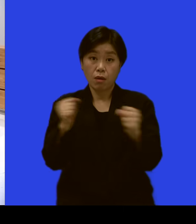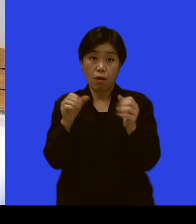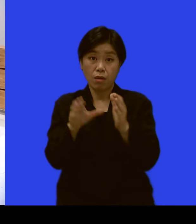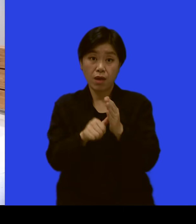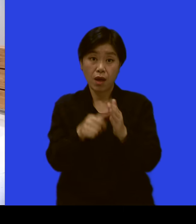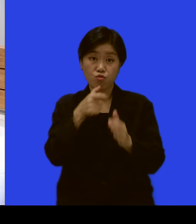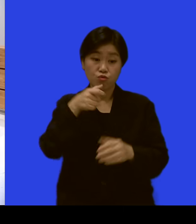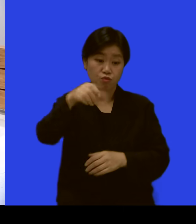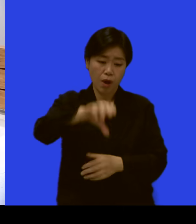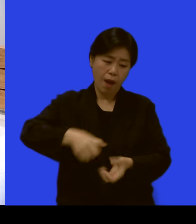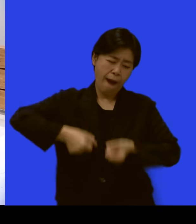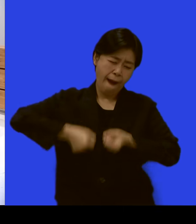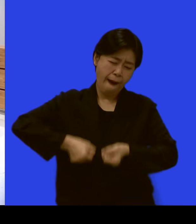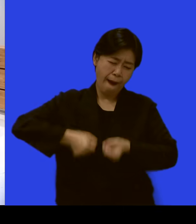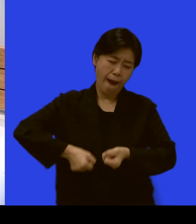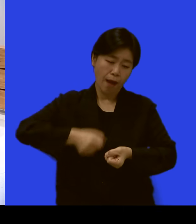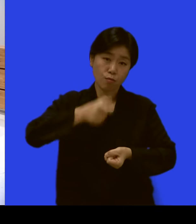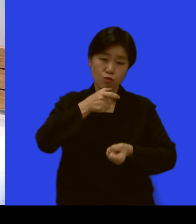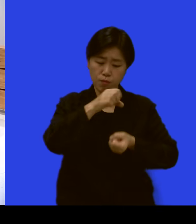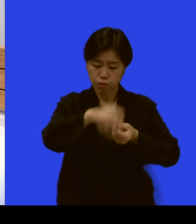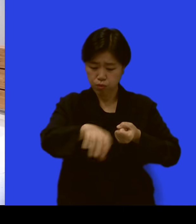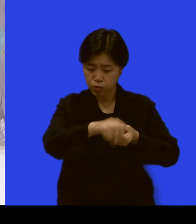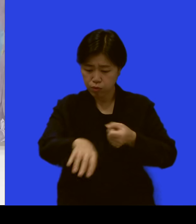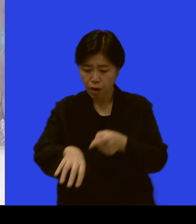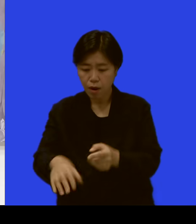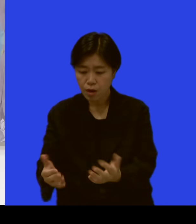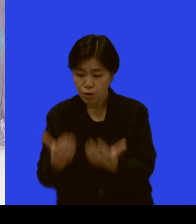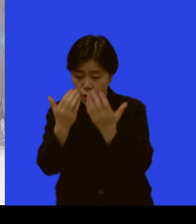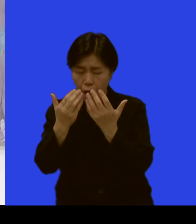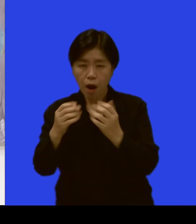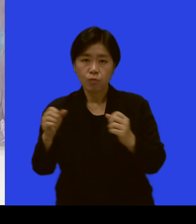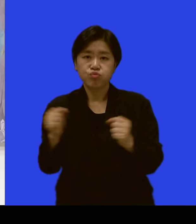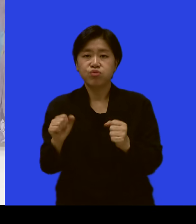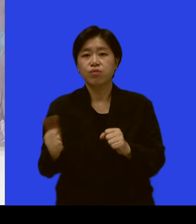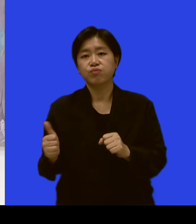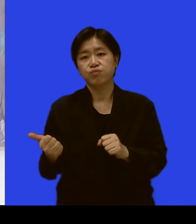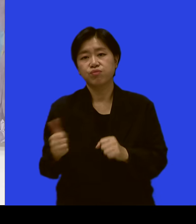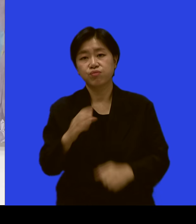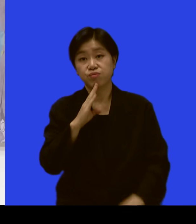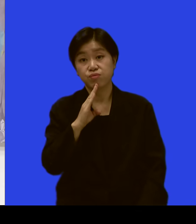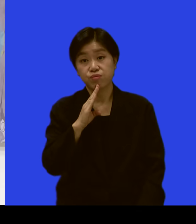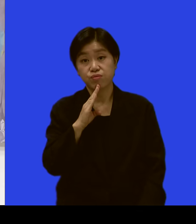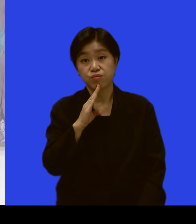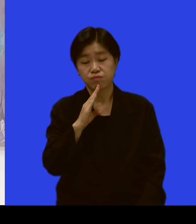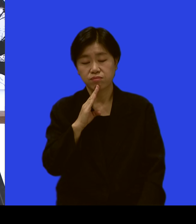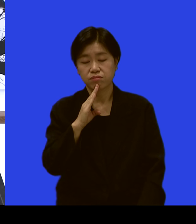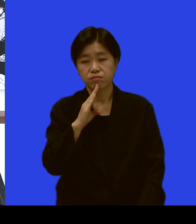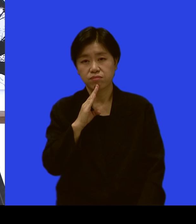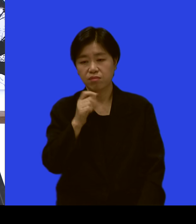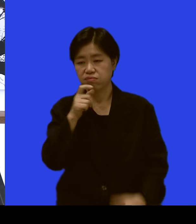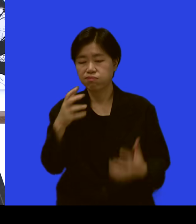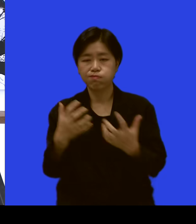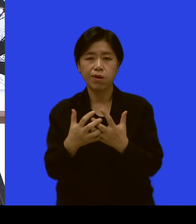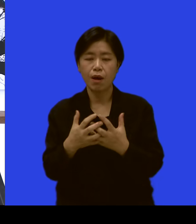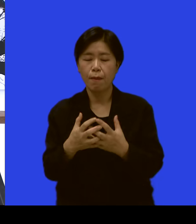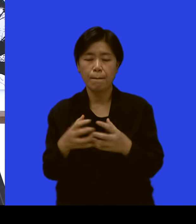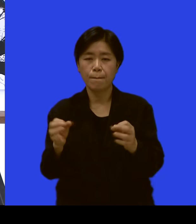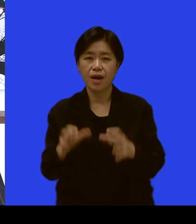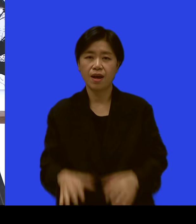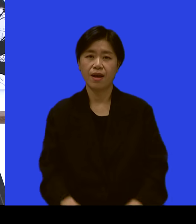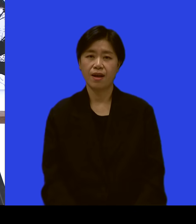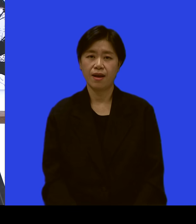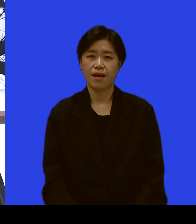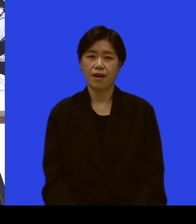넣고 막 펌프 예, 질러가지고 예, 물 예. 길어가지고 쓰는 그런 동네였는데 예, 예. 이제 밖에서 머리에 물을 끼얹으면 그대로 얼어버리는 예. 이제